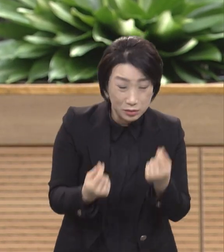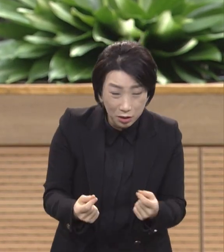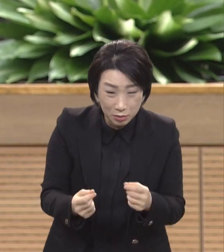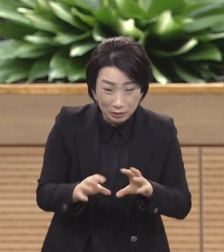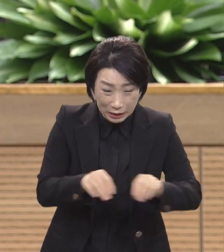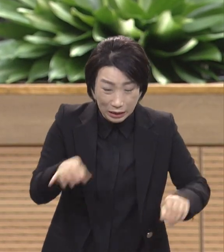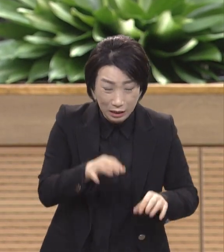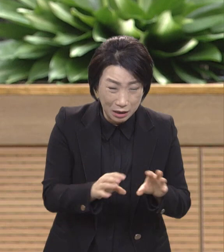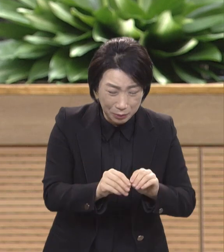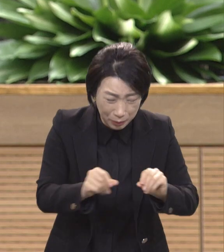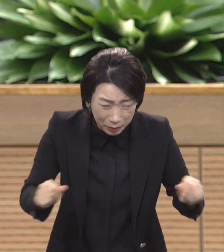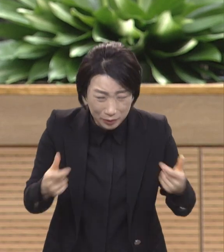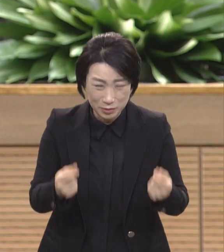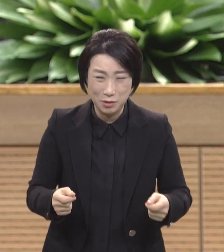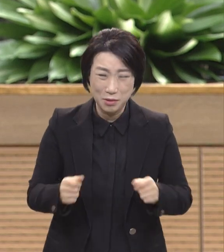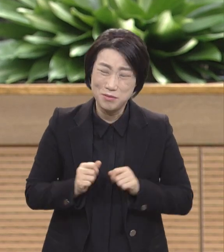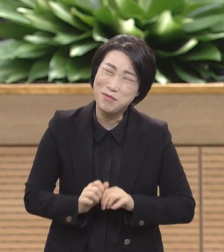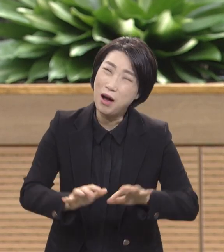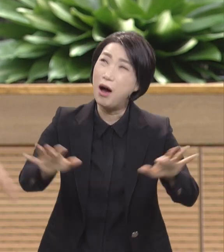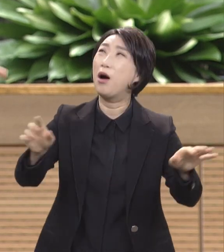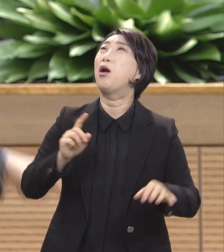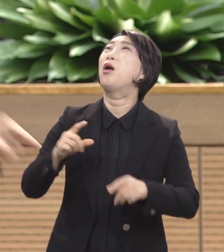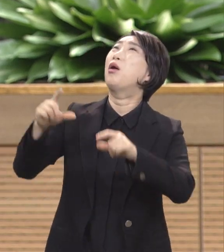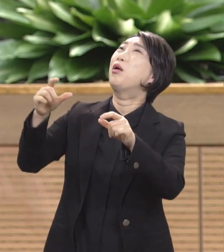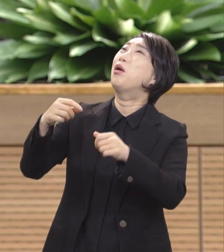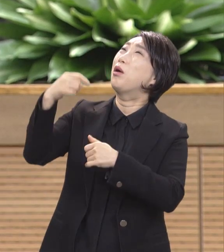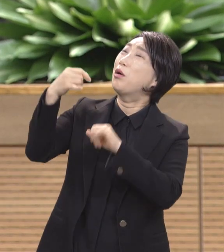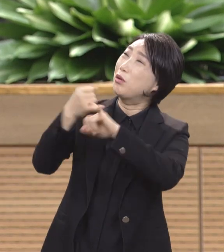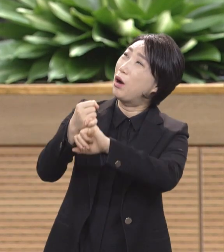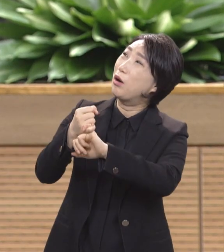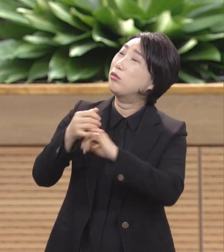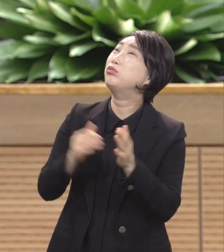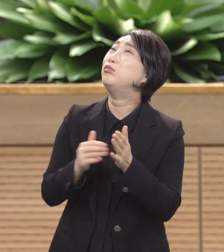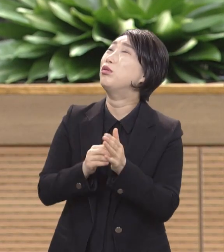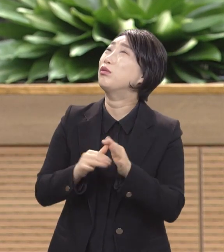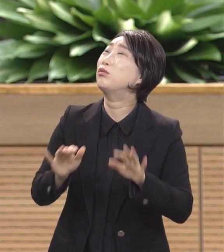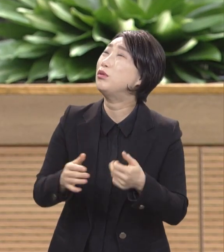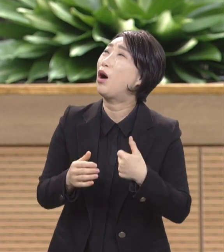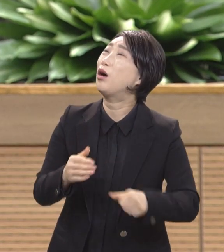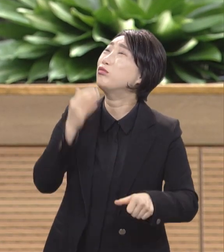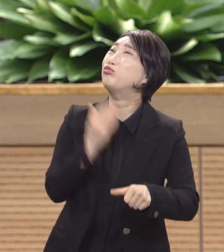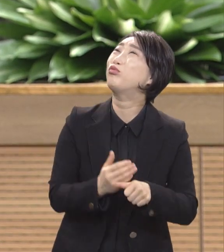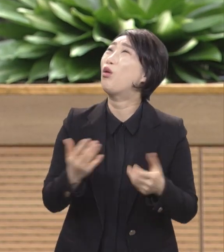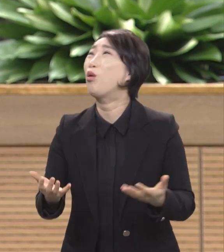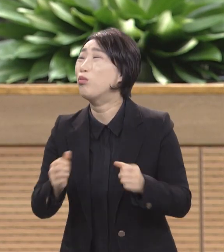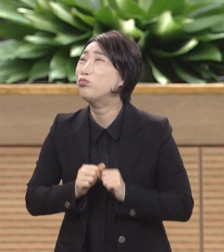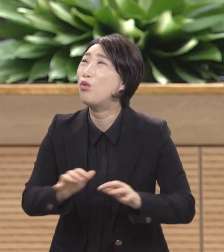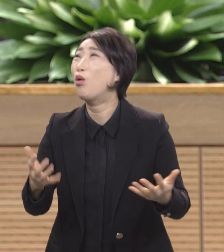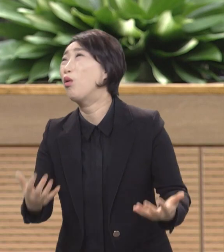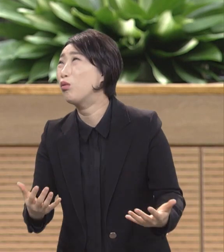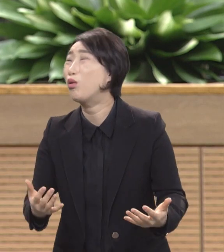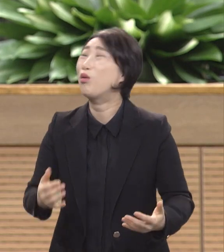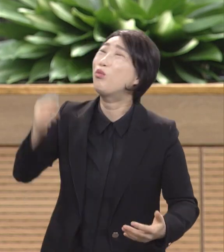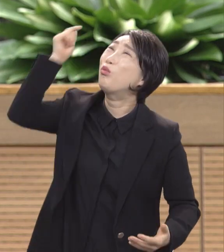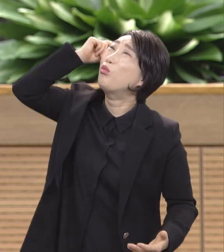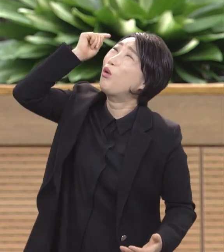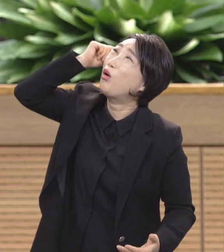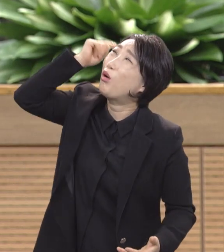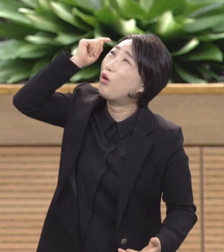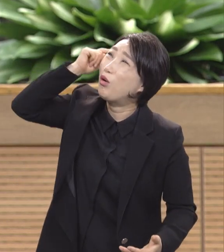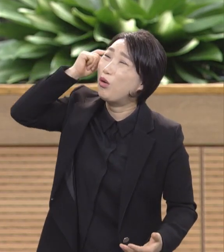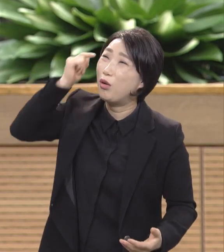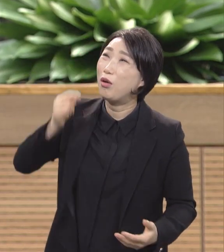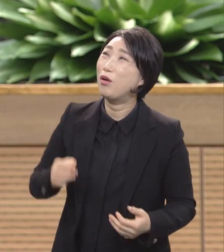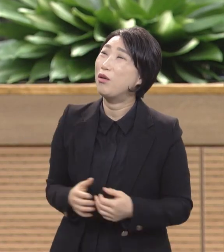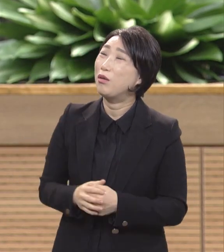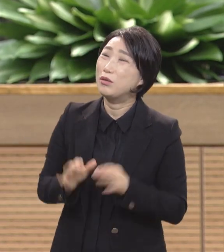그렇게 번성하리라고 말씀하시더니 이놈을 죽이면 어떻게 번성합니까 하나님. 이게 무슨 일이십니까? 죽을